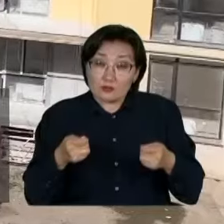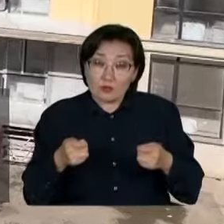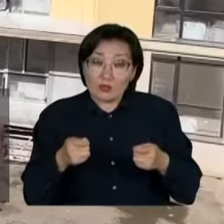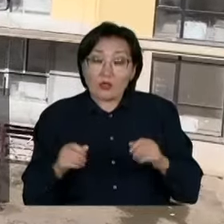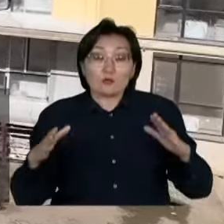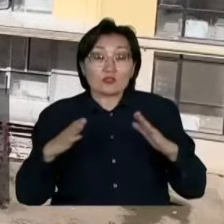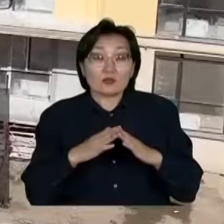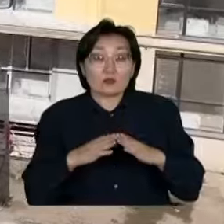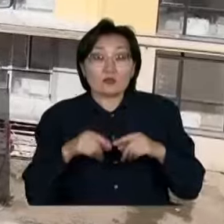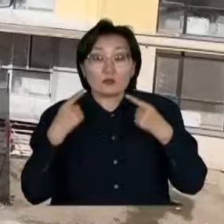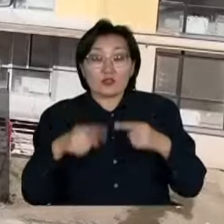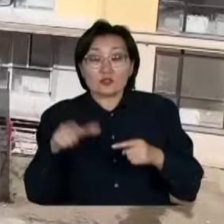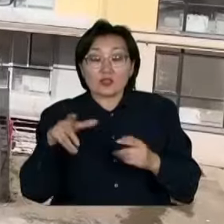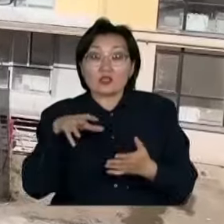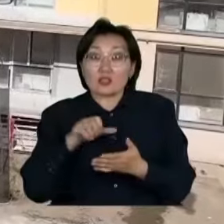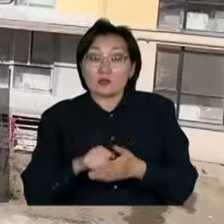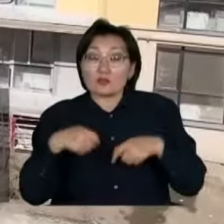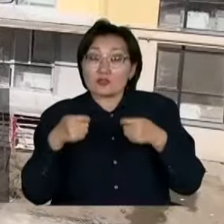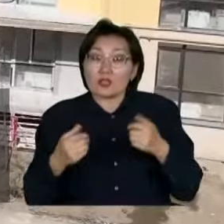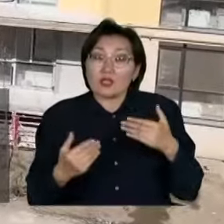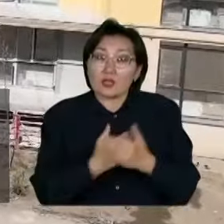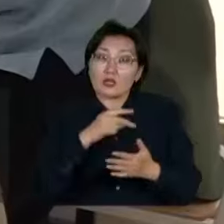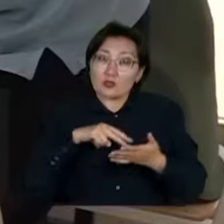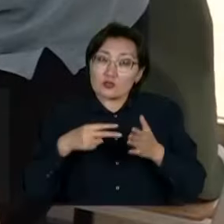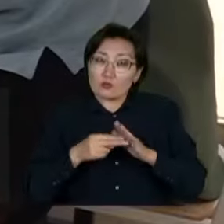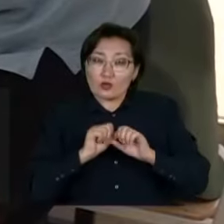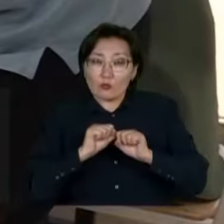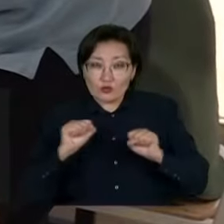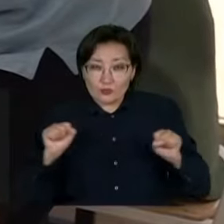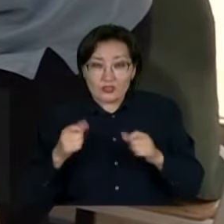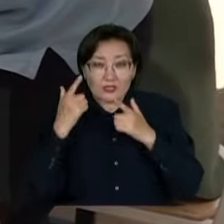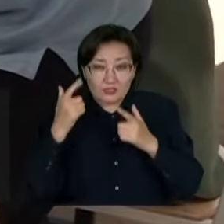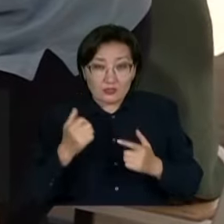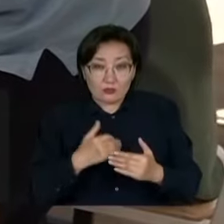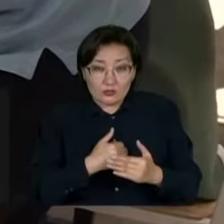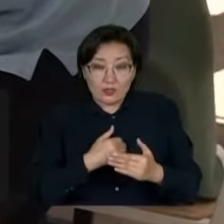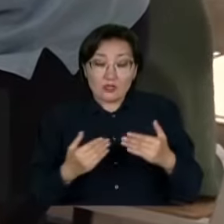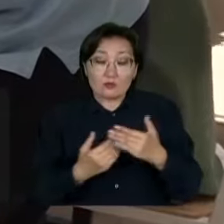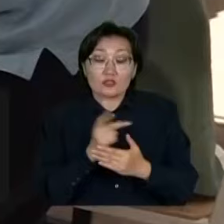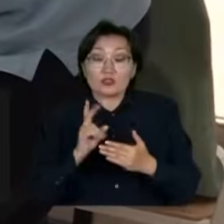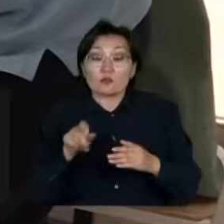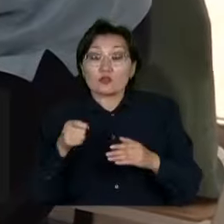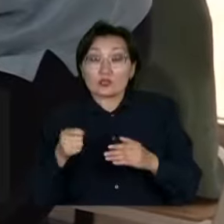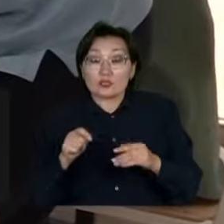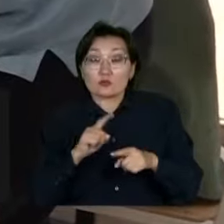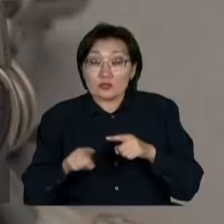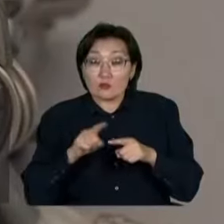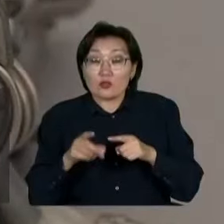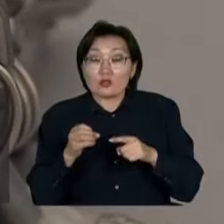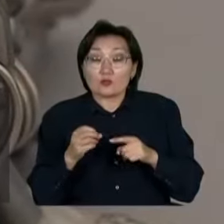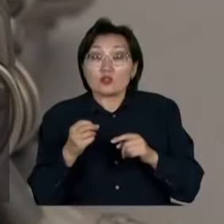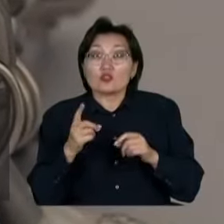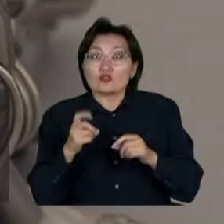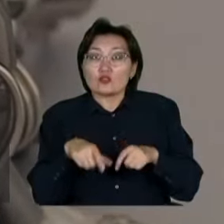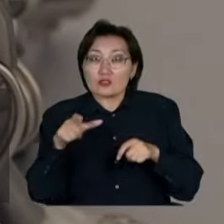ақ баспананы басқа адамдарға жалға беруге және қайта жоспарлауға болмайтынын еске саламыз. Ал жаңа пәтерлердің кілтін жақын арада тағы